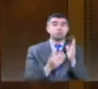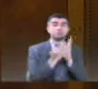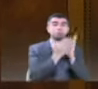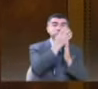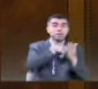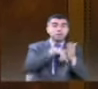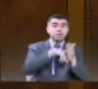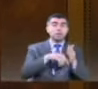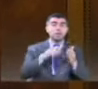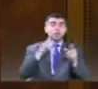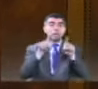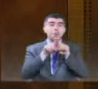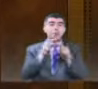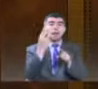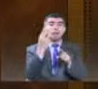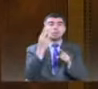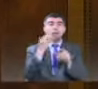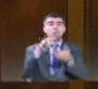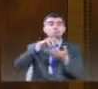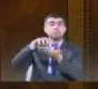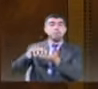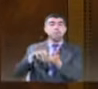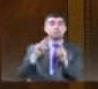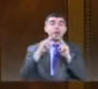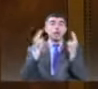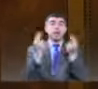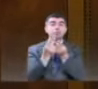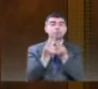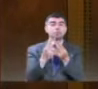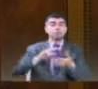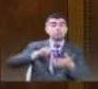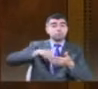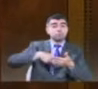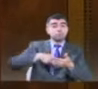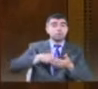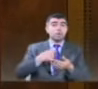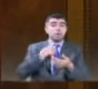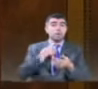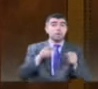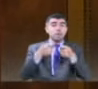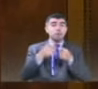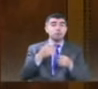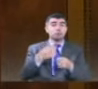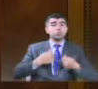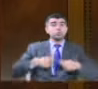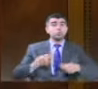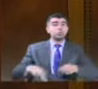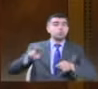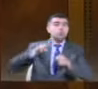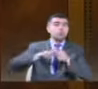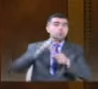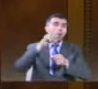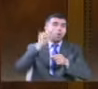المنظمة المذكورة أمام 3 دول فقط، حيث تم التوقيع مع أمينها العام يوم 15 يونيو الماضي بباريس